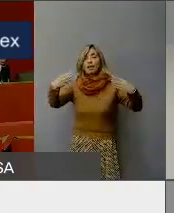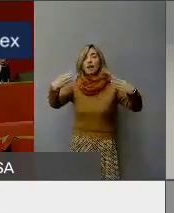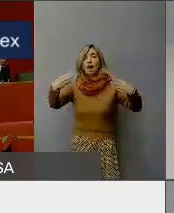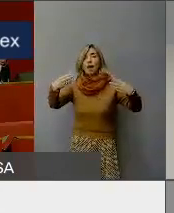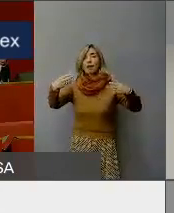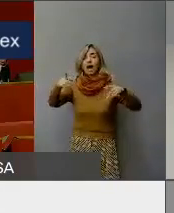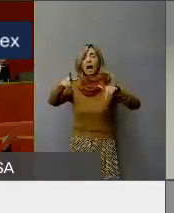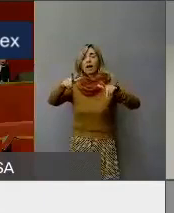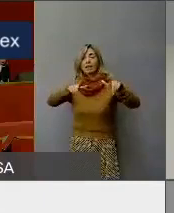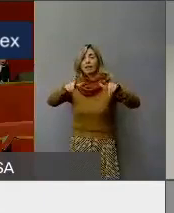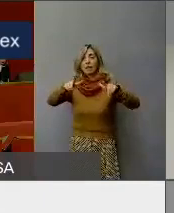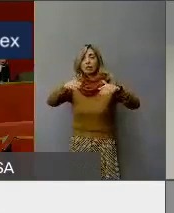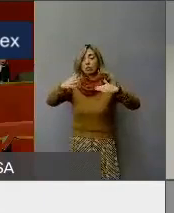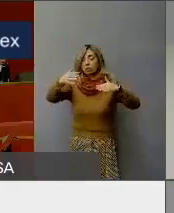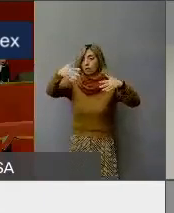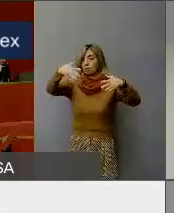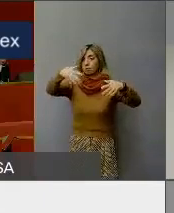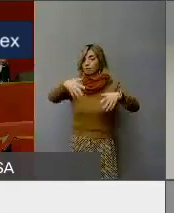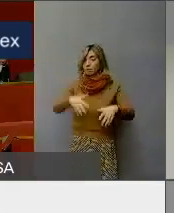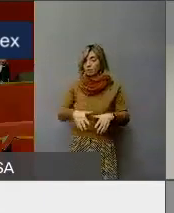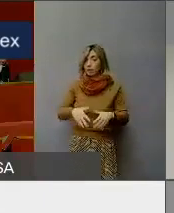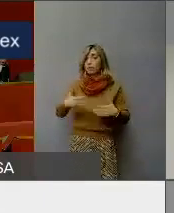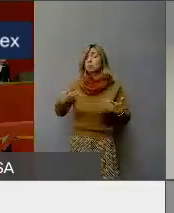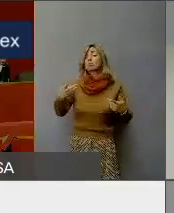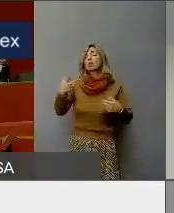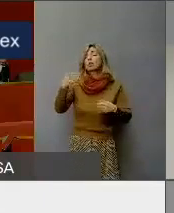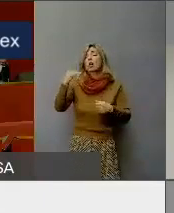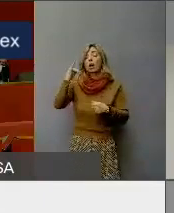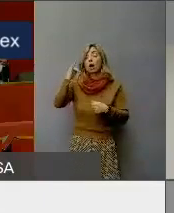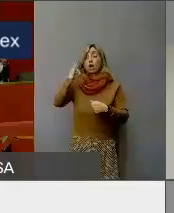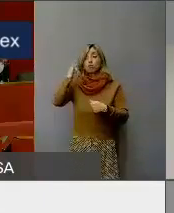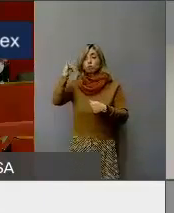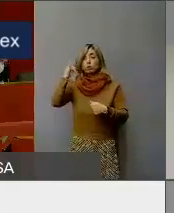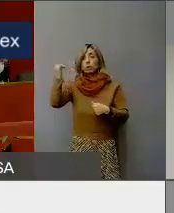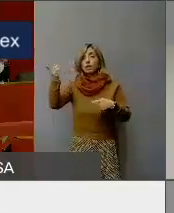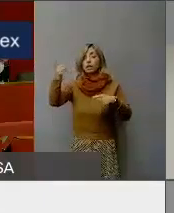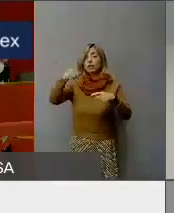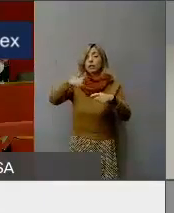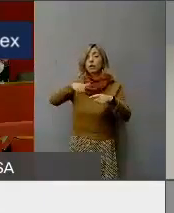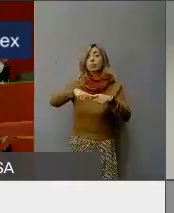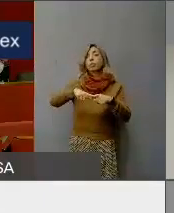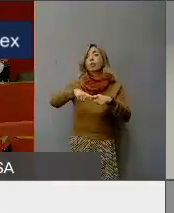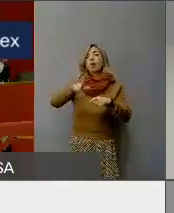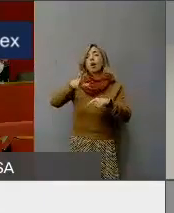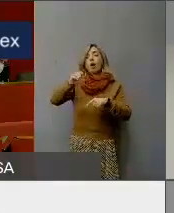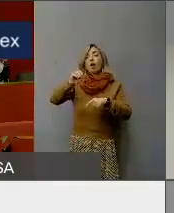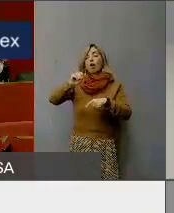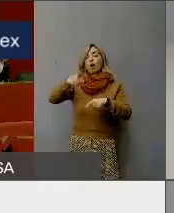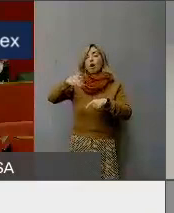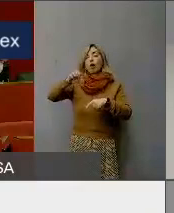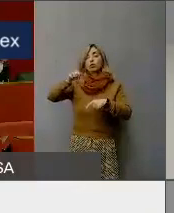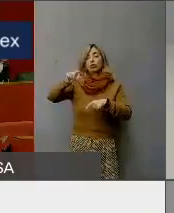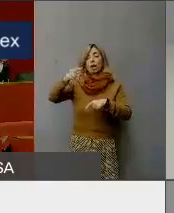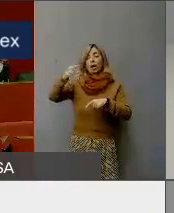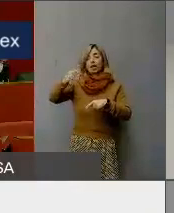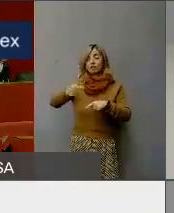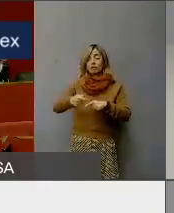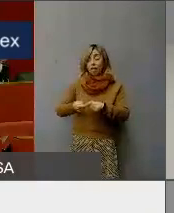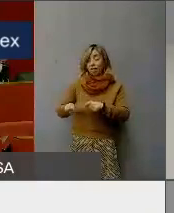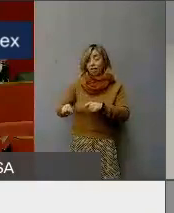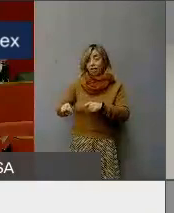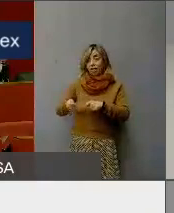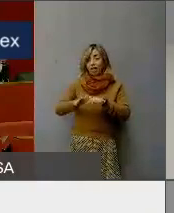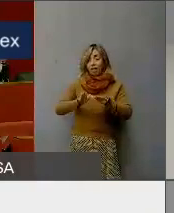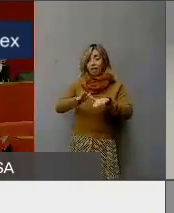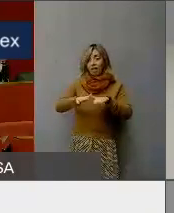perché oltretutto oltre cicalini oltre il codice lodgers bisognerà anche sempre ricordare che spesso e volentieri persone